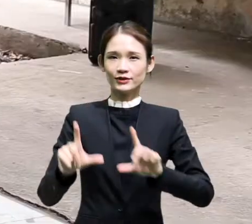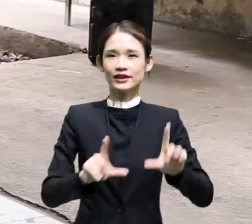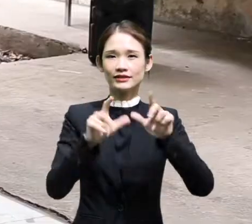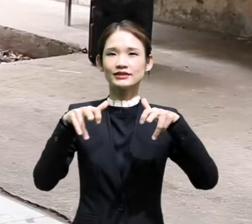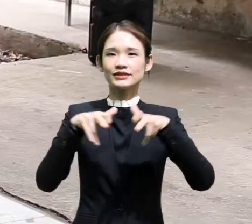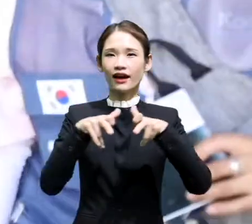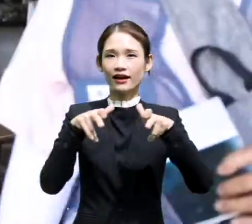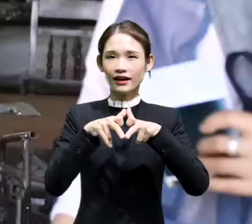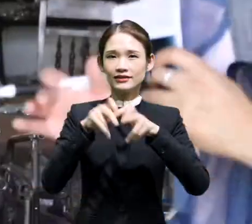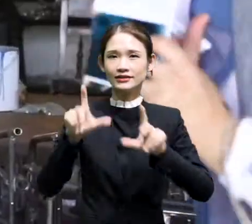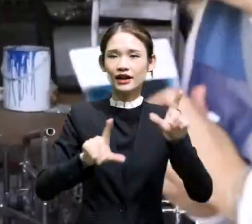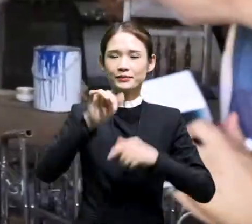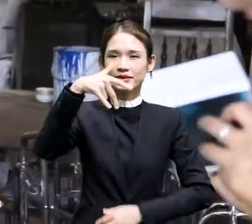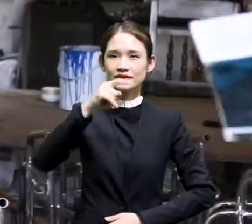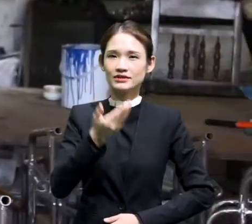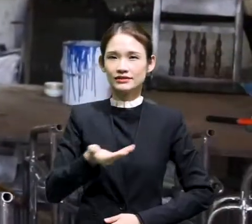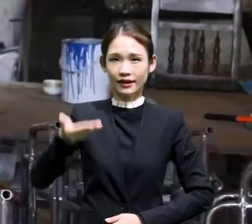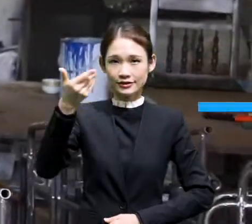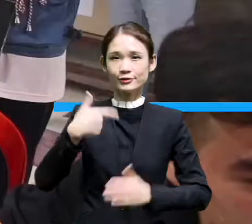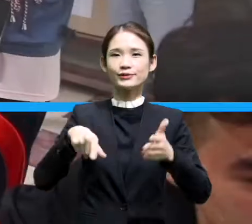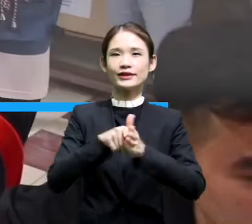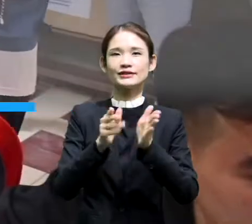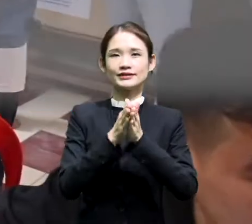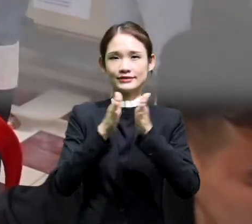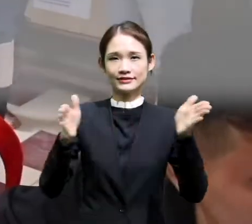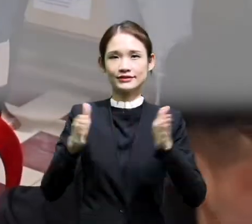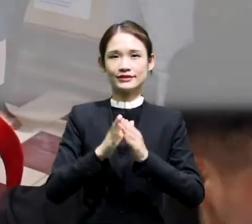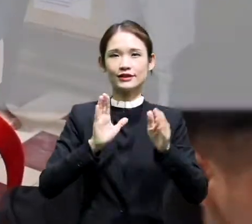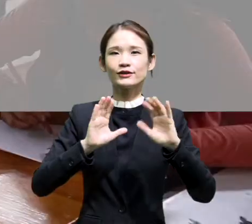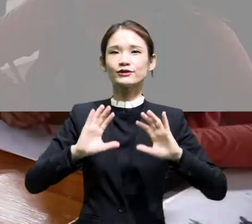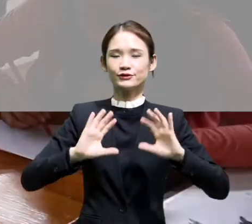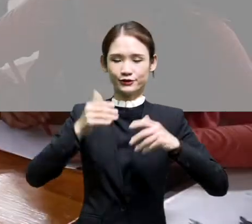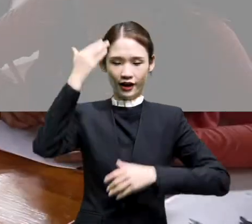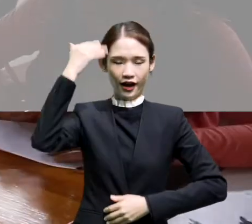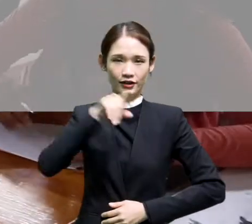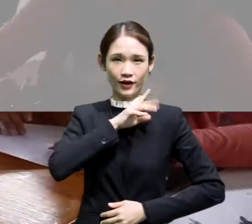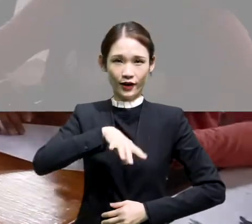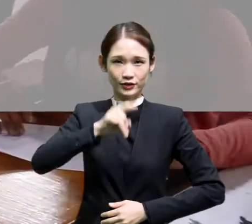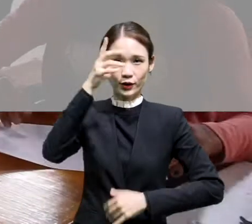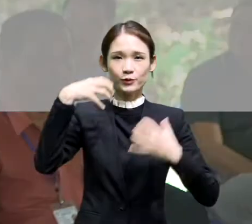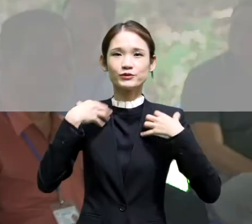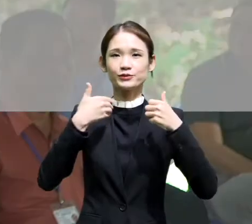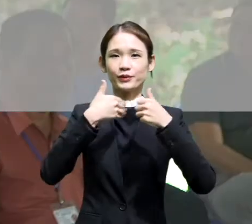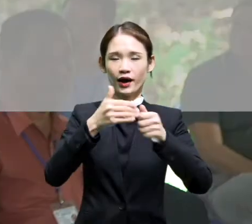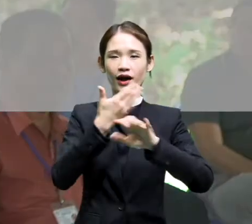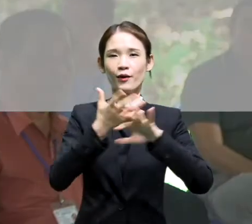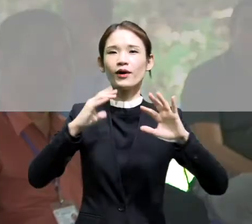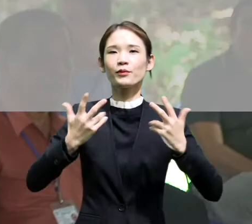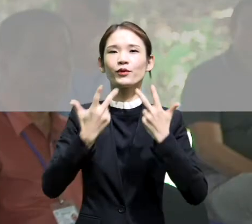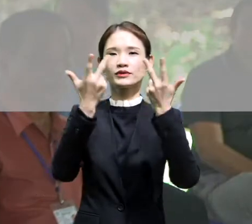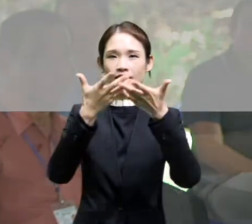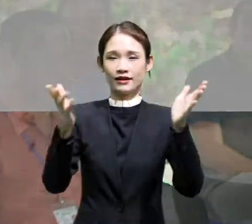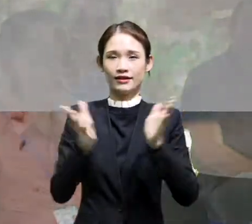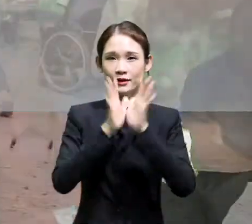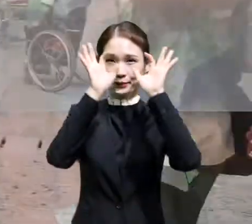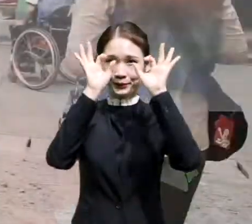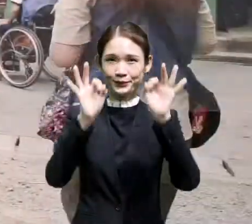있는 장애인들의 삶의 질 향상을 위해 시작된 국내 최초 정부 파견 장애인 해외봉사단 보다.